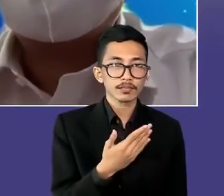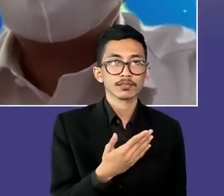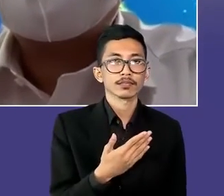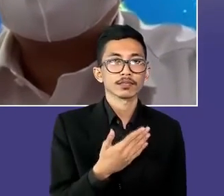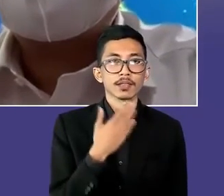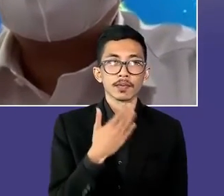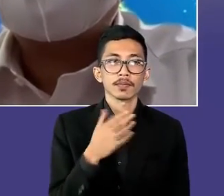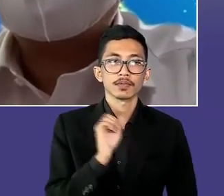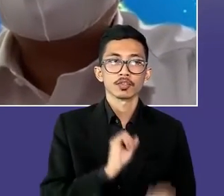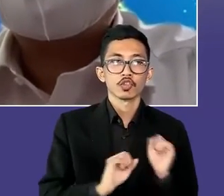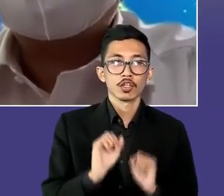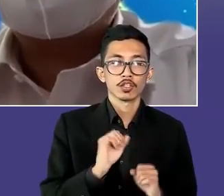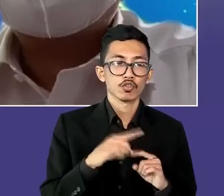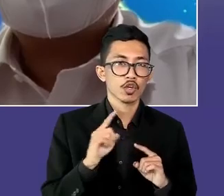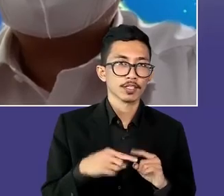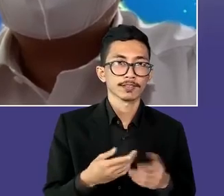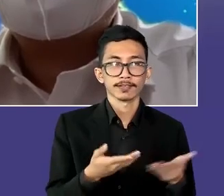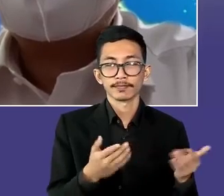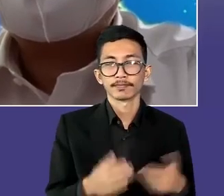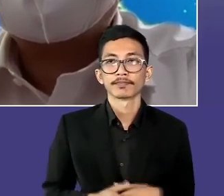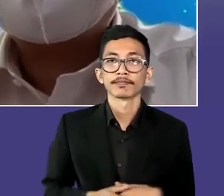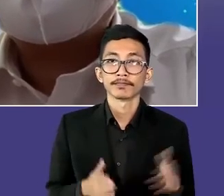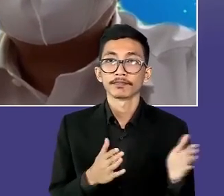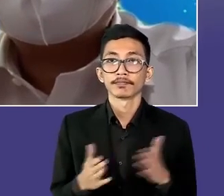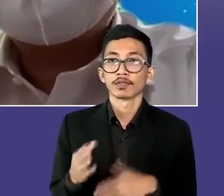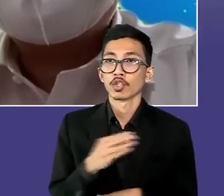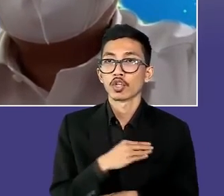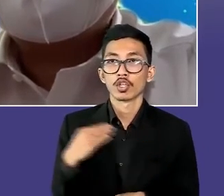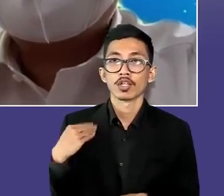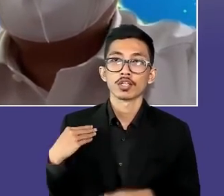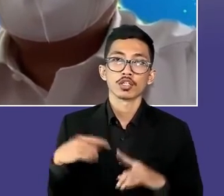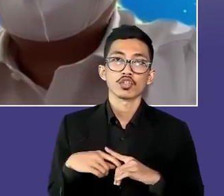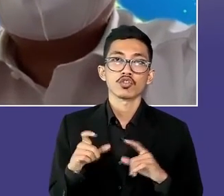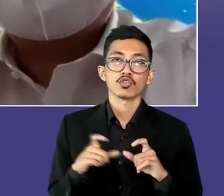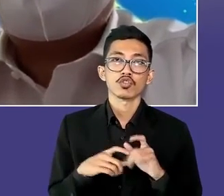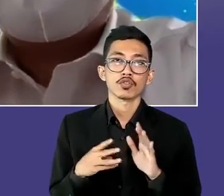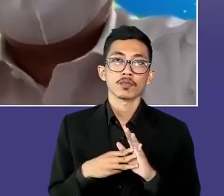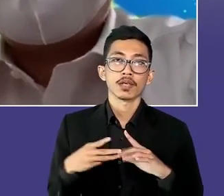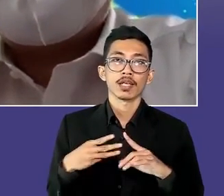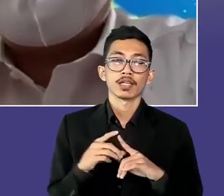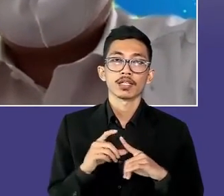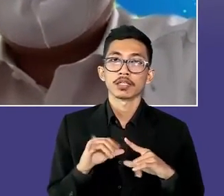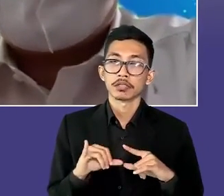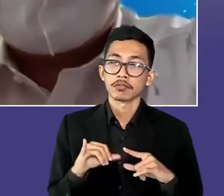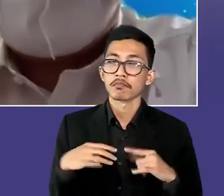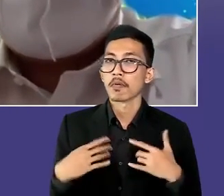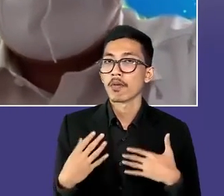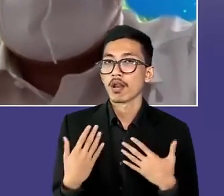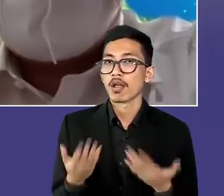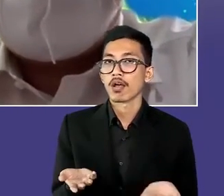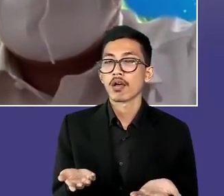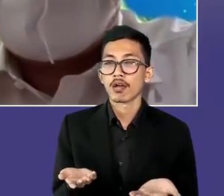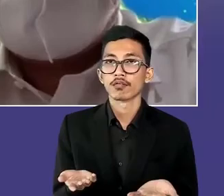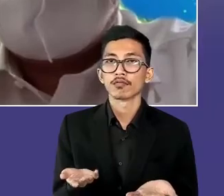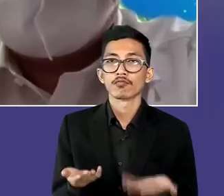selamat menjalankan tugas kembali. Dan silakan kepada Dr. Kusmedi, kira-kira imbauannya seperti apa bagi masyarakat yang saat ini mungkin dalam